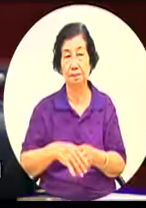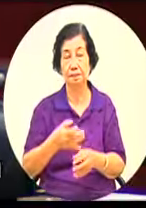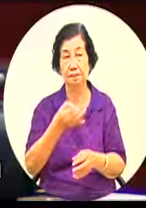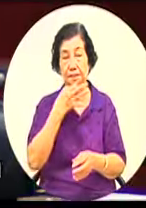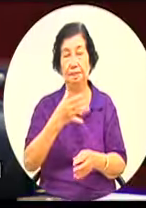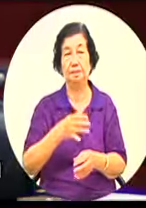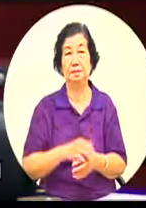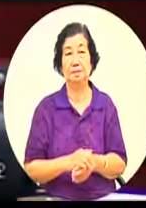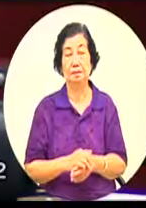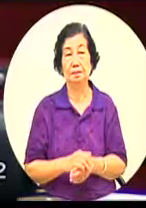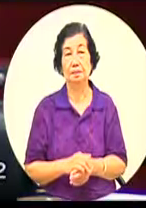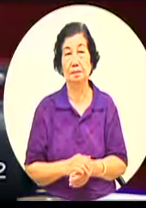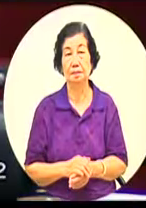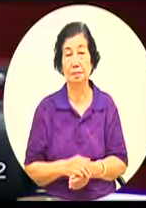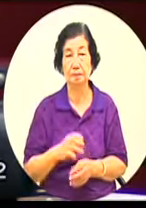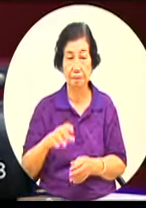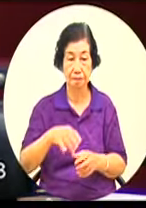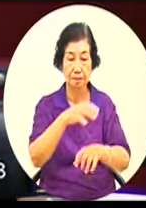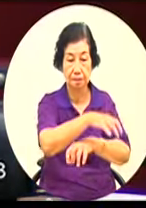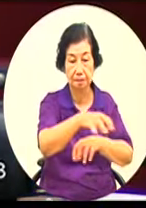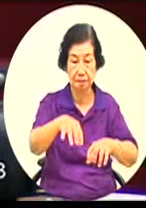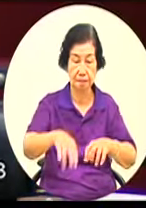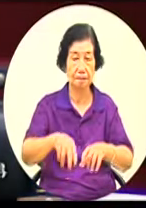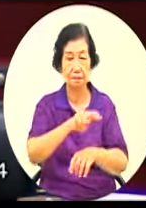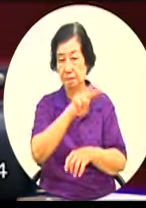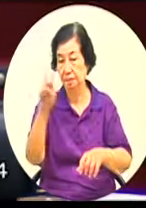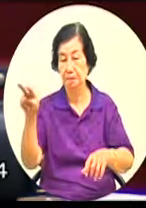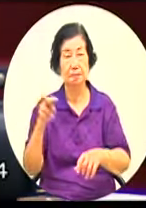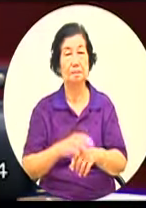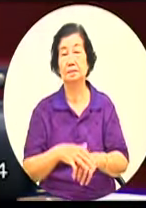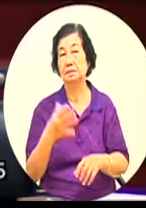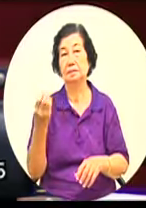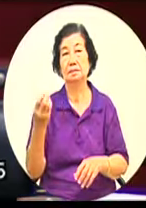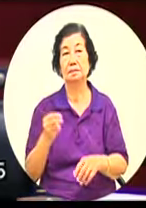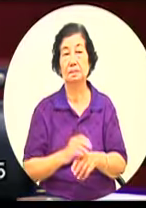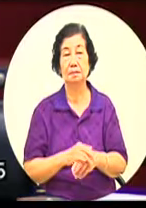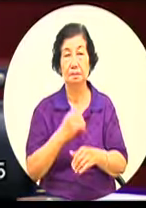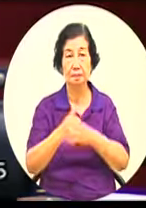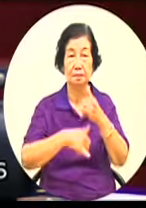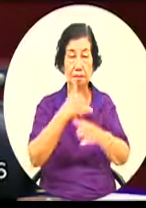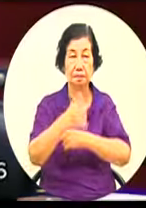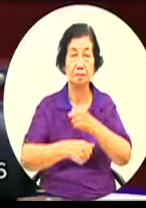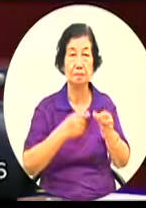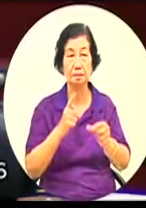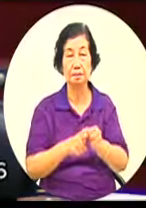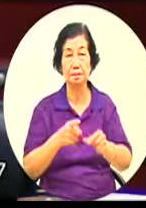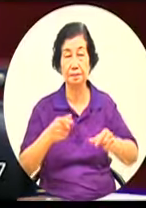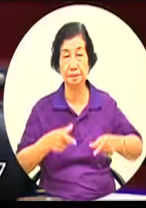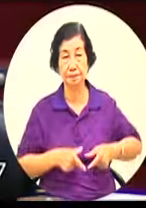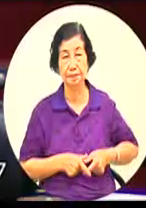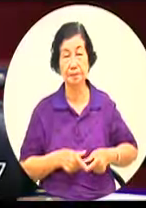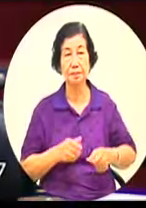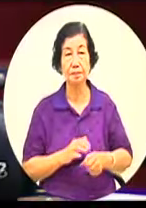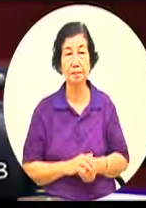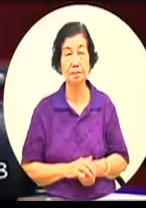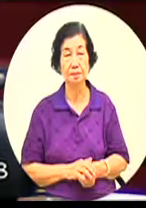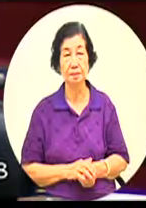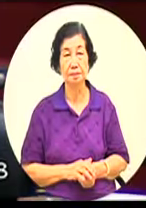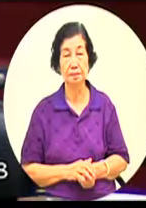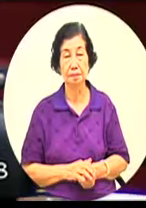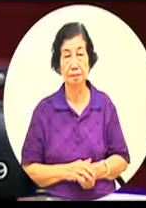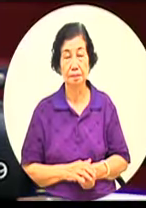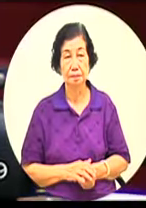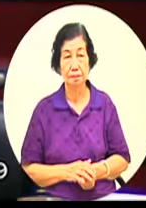馆农十六周边我们也看不到所谓的活动中心，好不好？所以本席这边要再一次强调，就